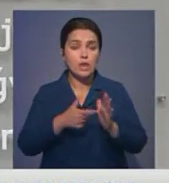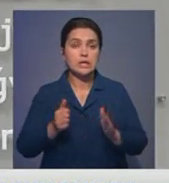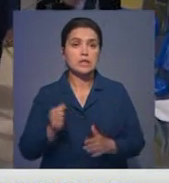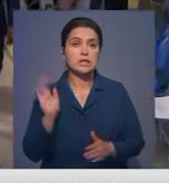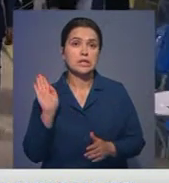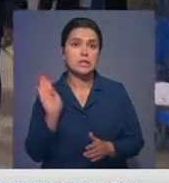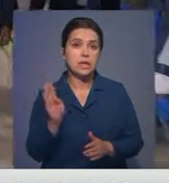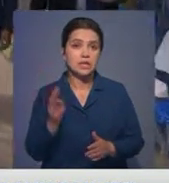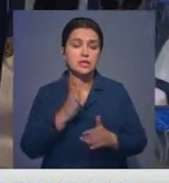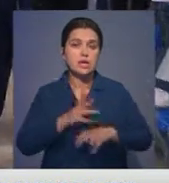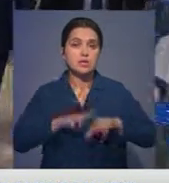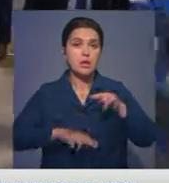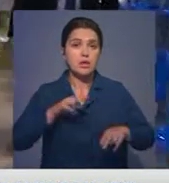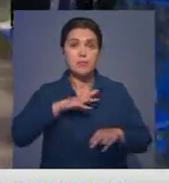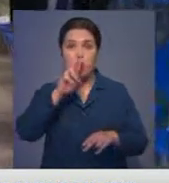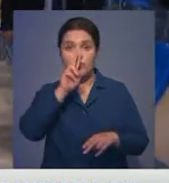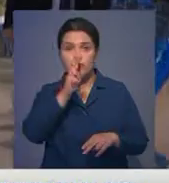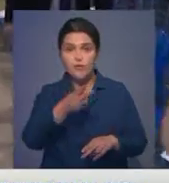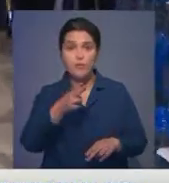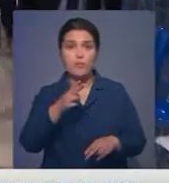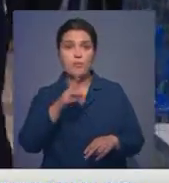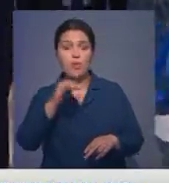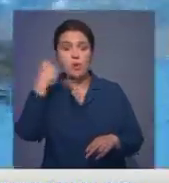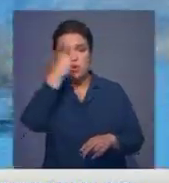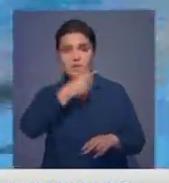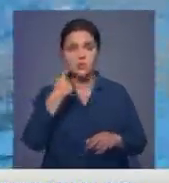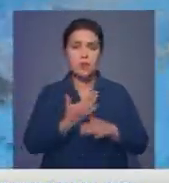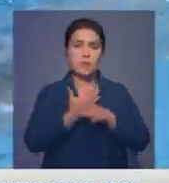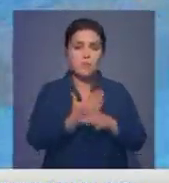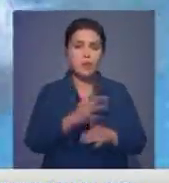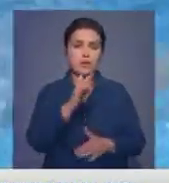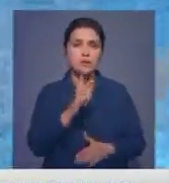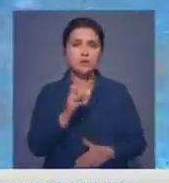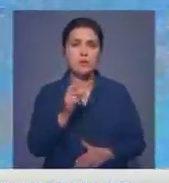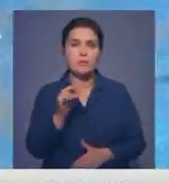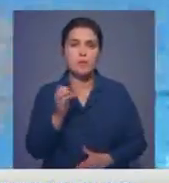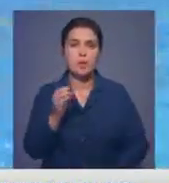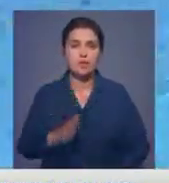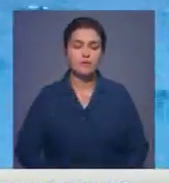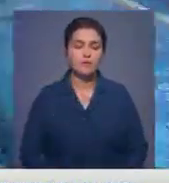Строительство велось в течение 2 лет по инициативе и при личной поддержке Нурсултана Назарбаева.